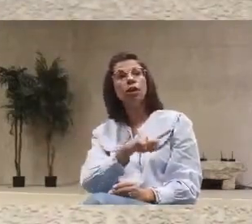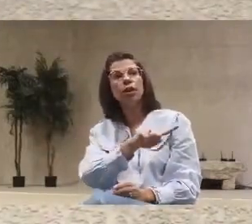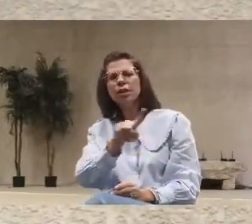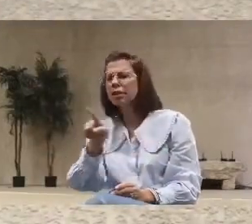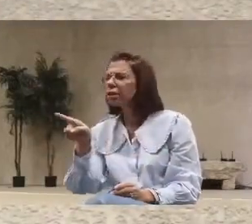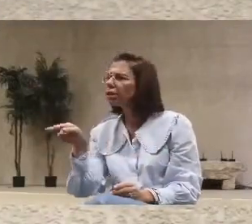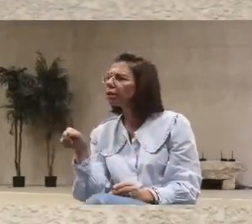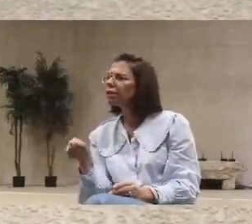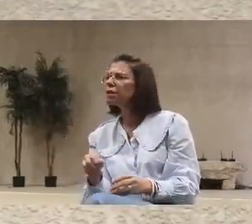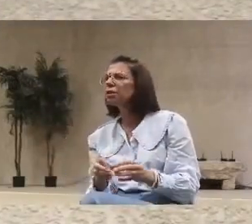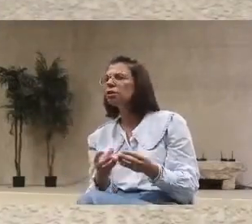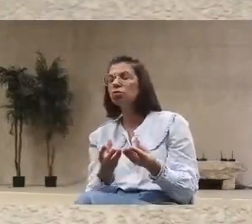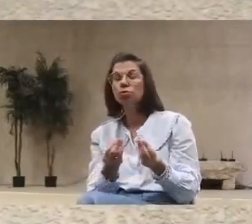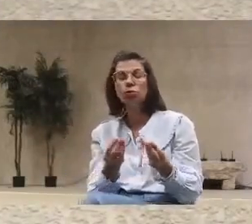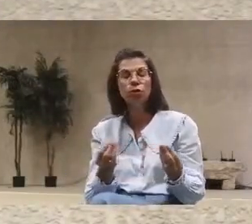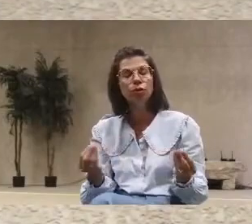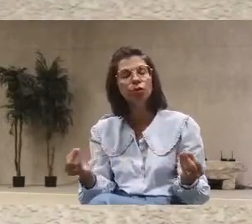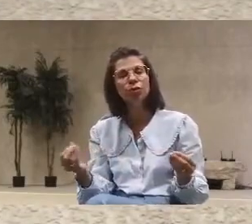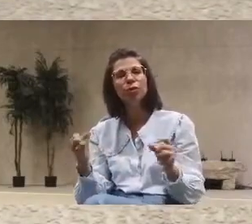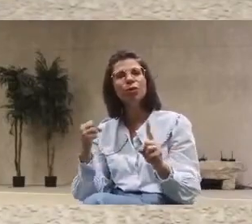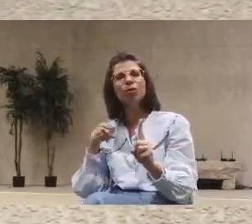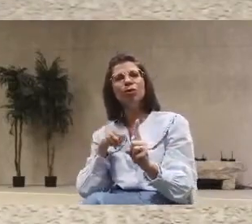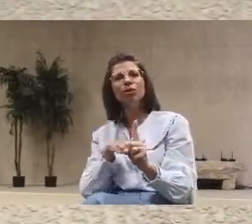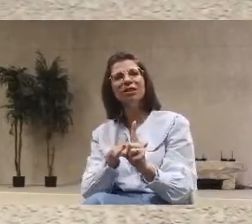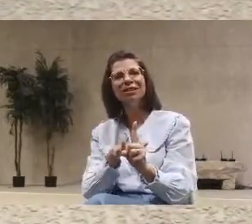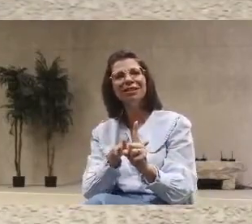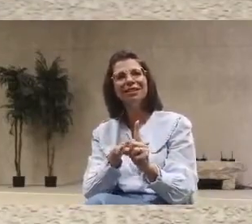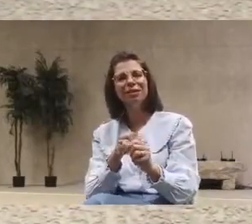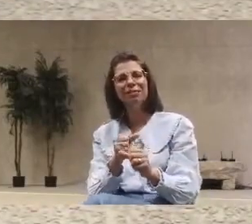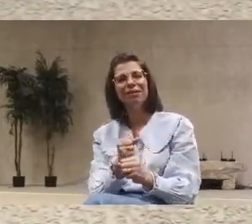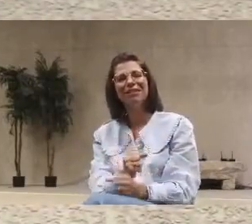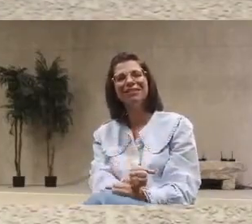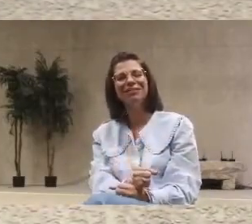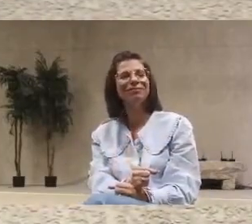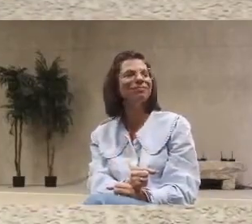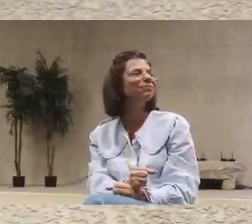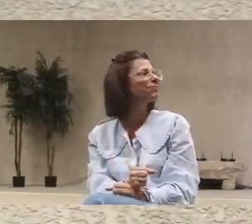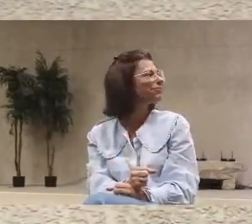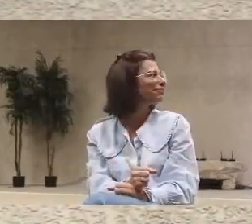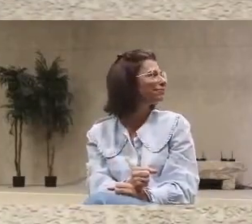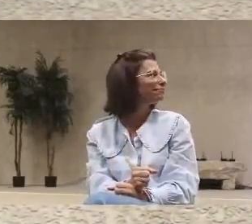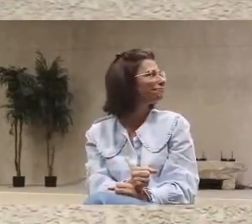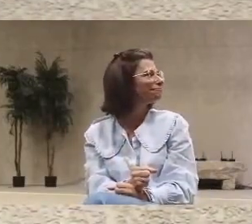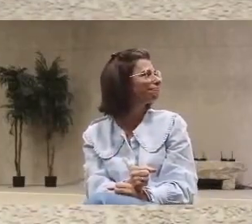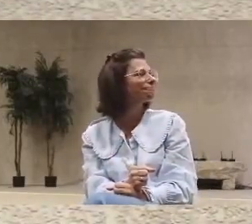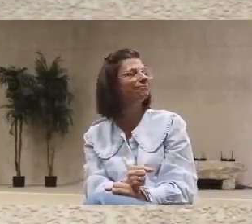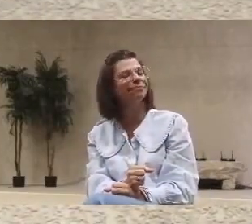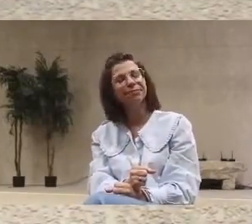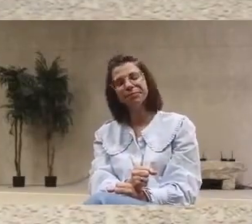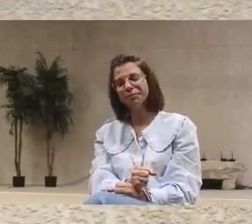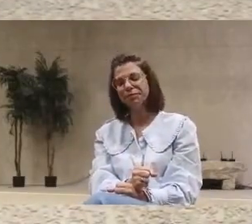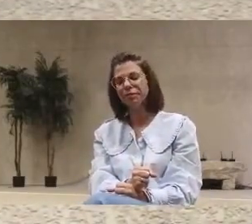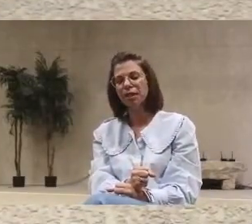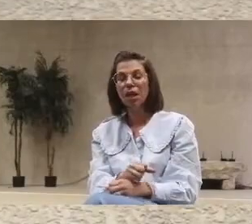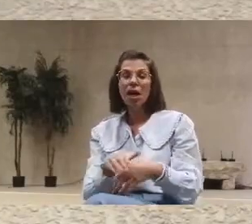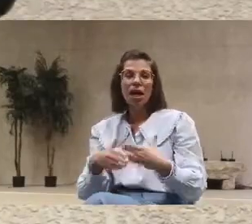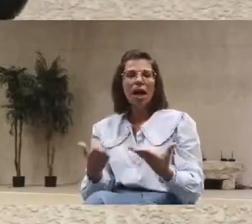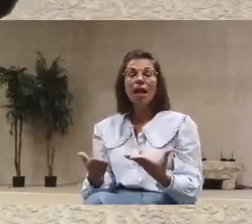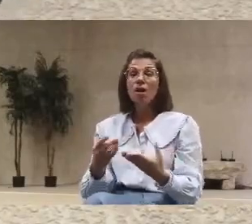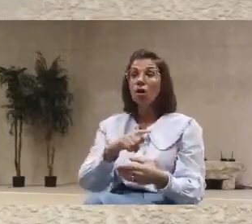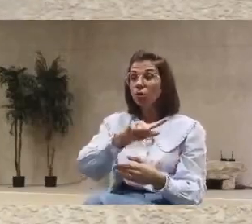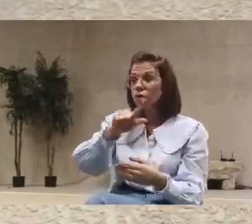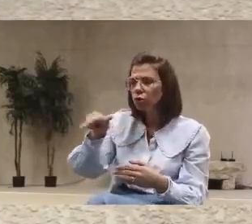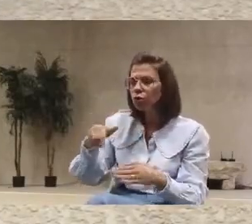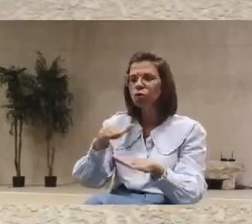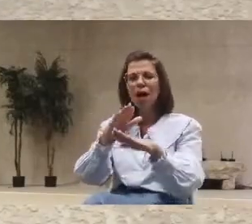'étude de disciples, nous avons cet appel, même si vous n'êtes